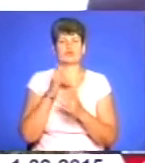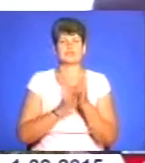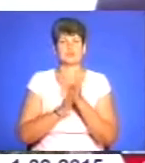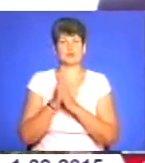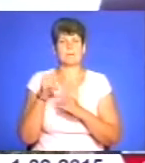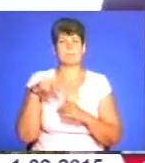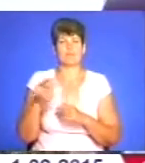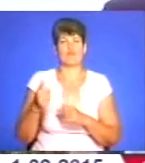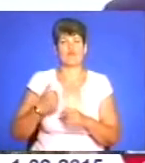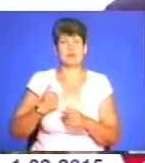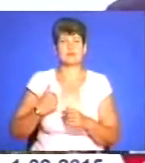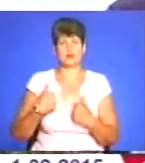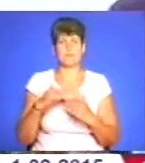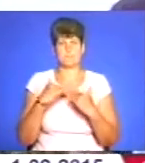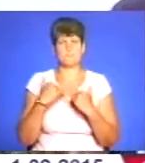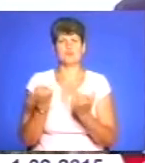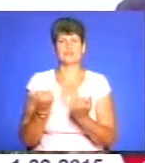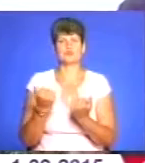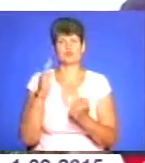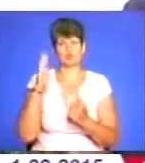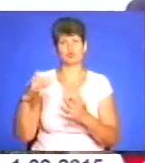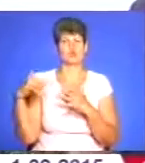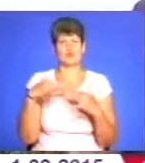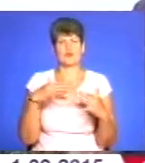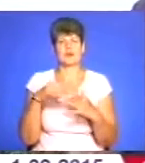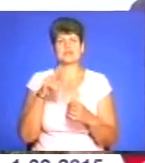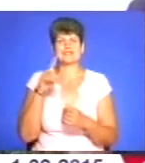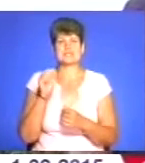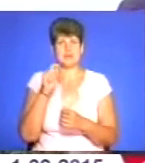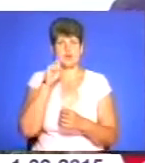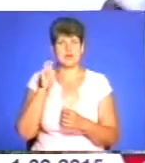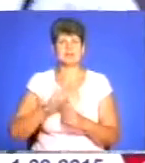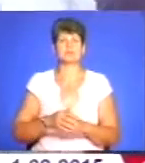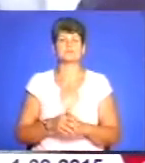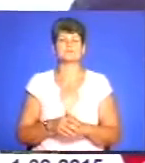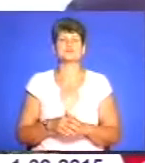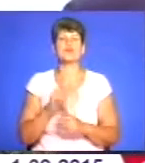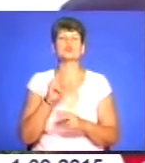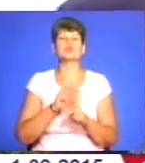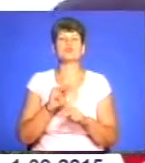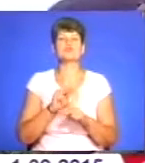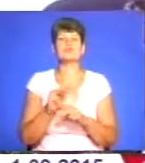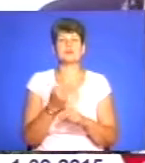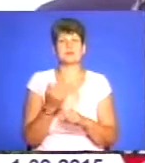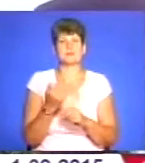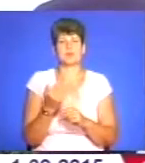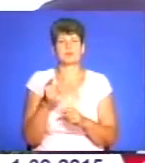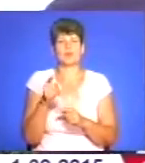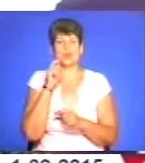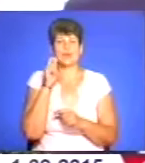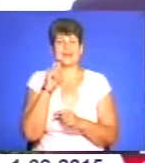армію. Якщо покличуть, то буду воювати навіть за Україну. Хто тебе вчить такої науки